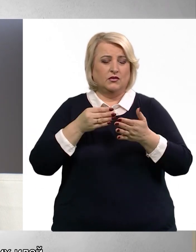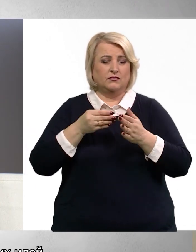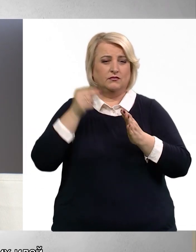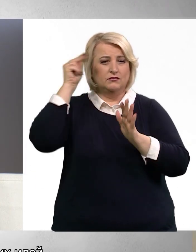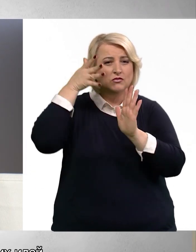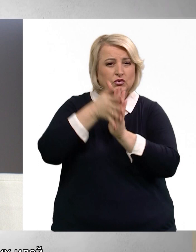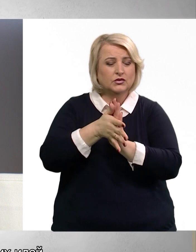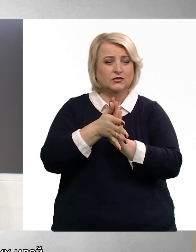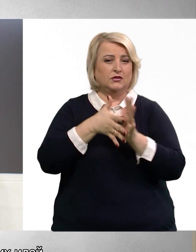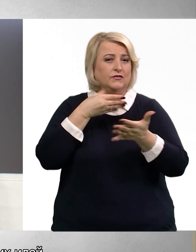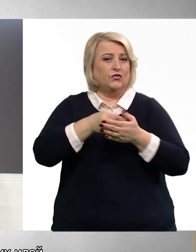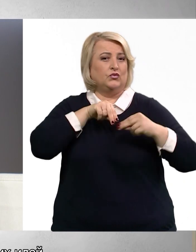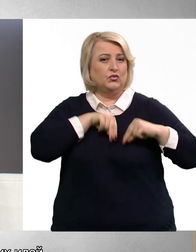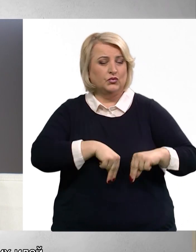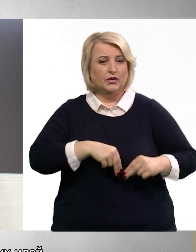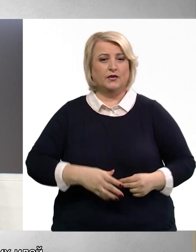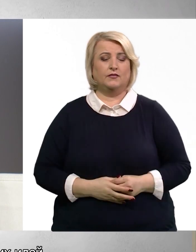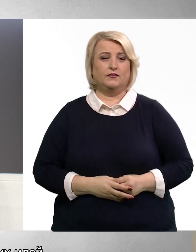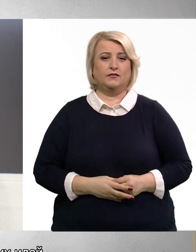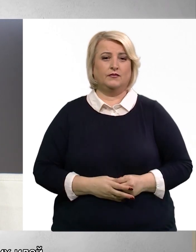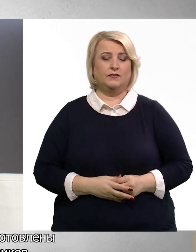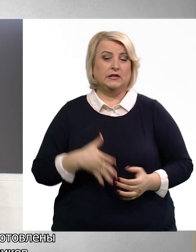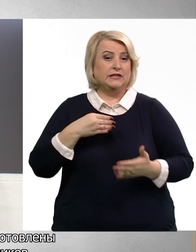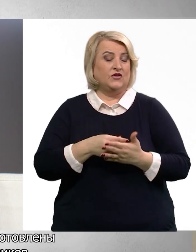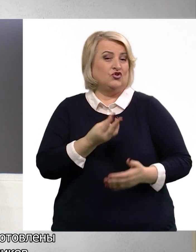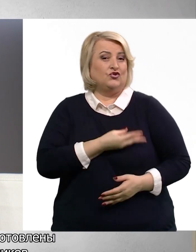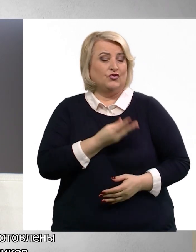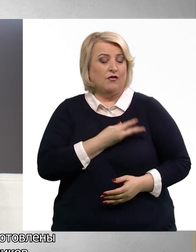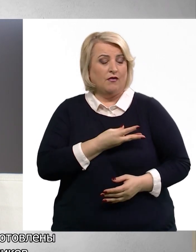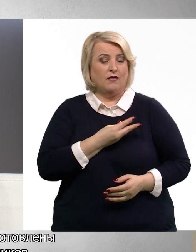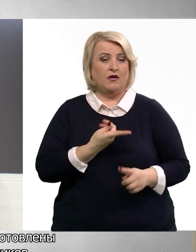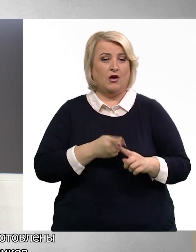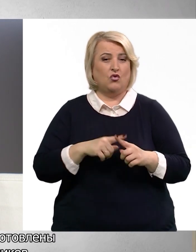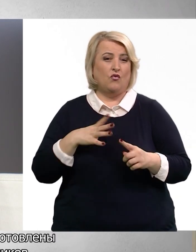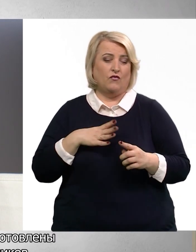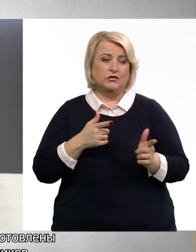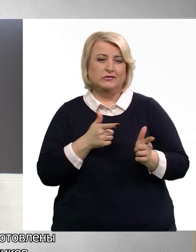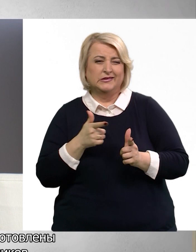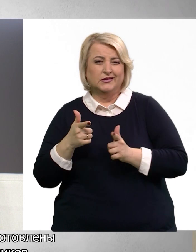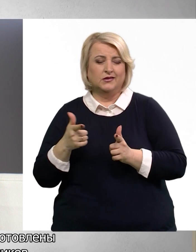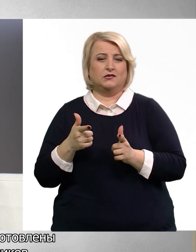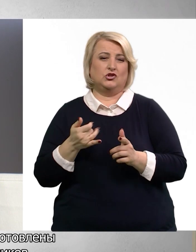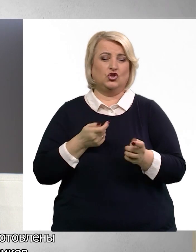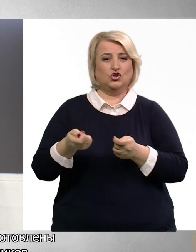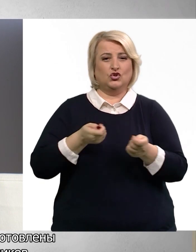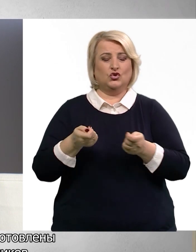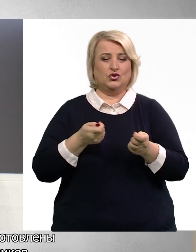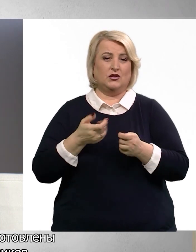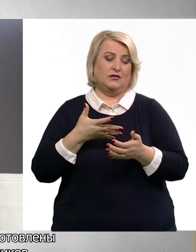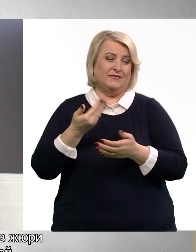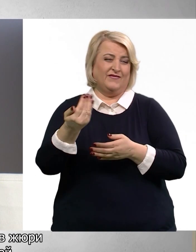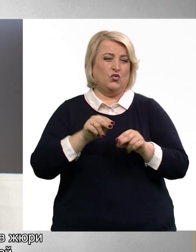deci muncii lor, în principiu intențiilor lor, care au fost cultivate, pregătite și dirijate de către mentorii